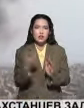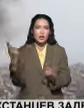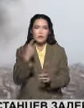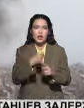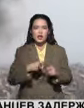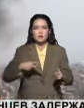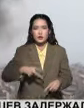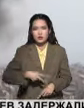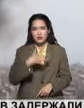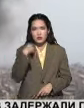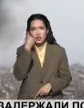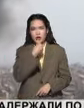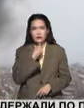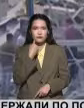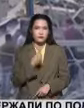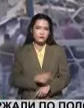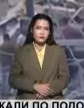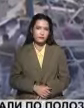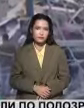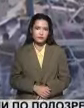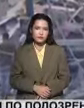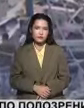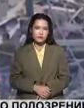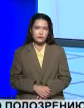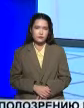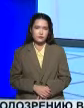первой половине 2025 года.